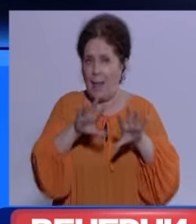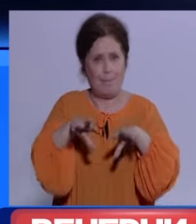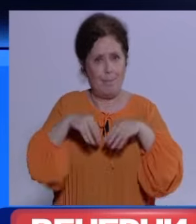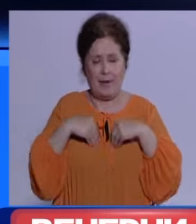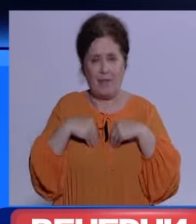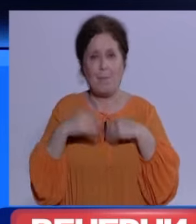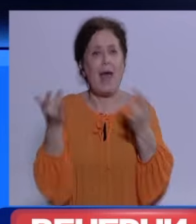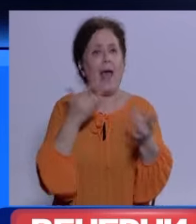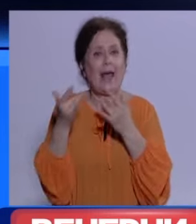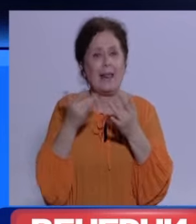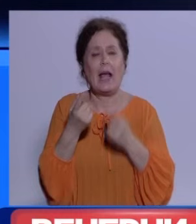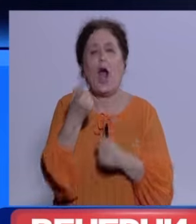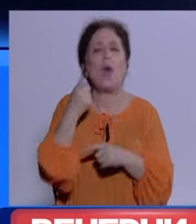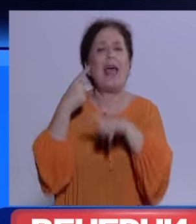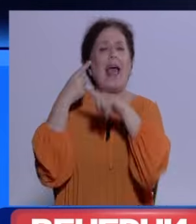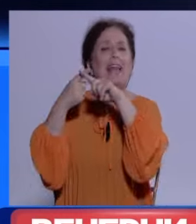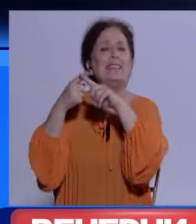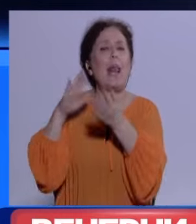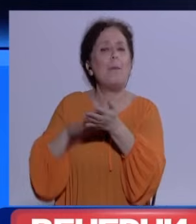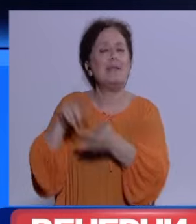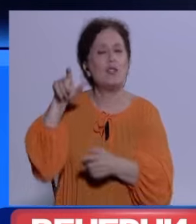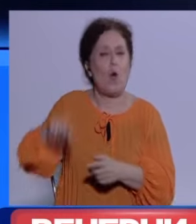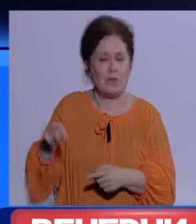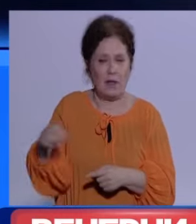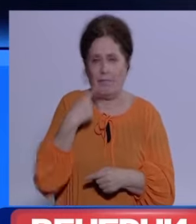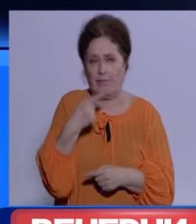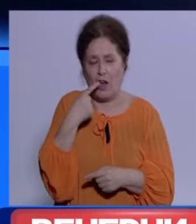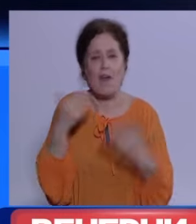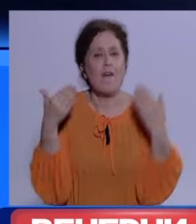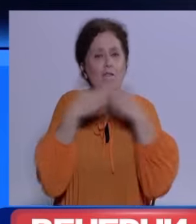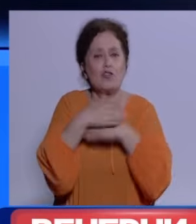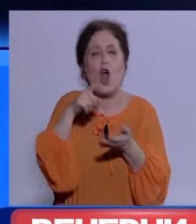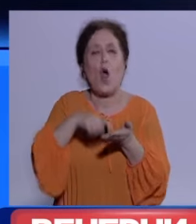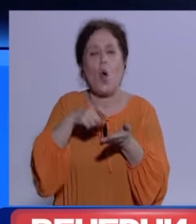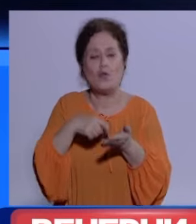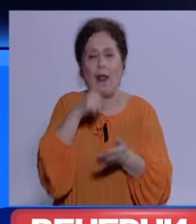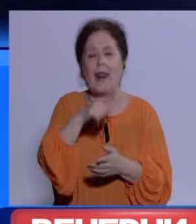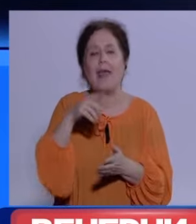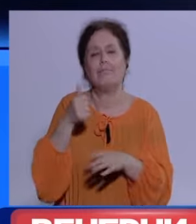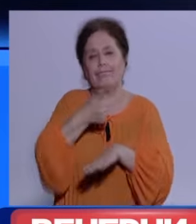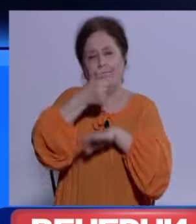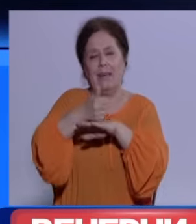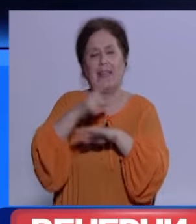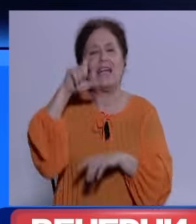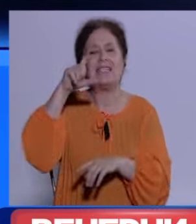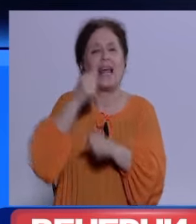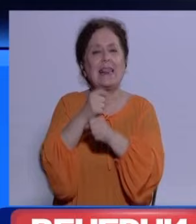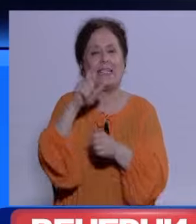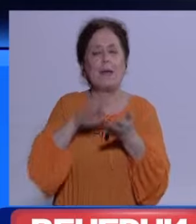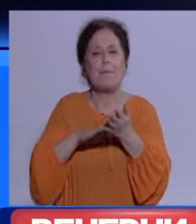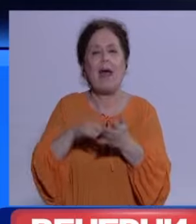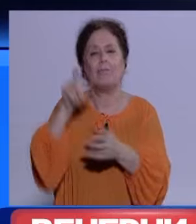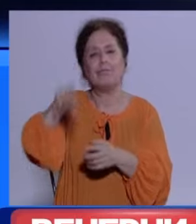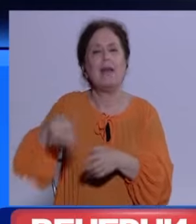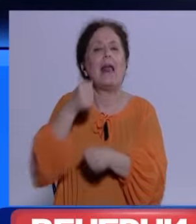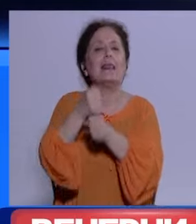прифаќаме критиките од Мицкоски. Порача вечерва од Кочани лидерот на СДСМ Димитар Ковачевски.